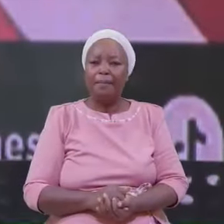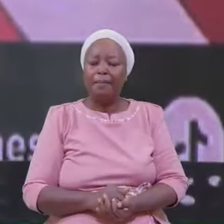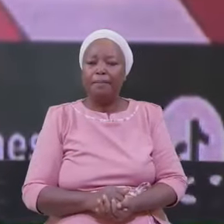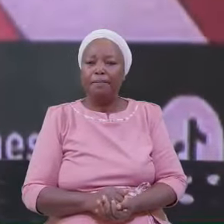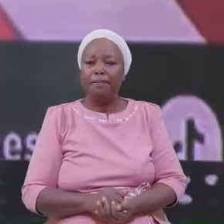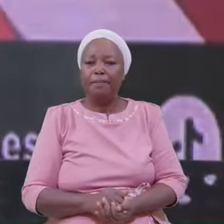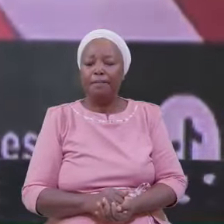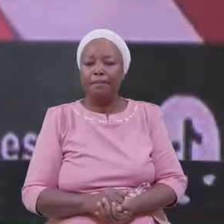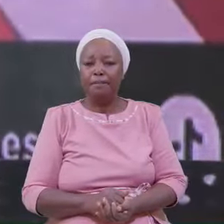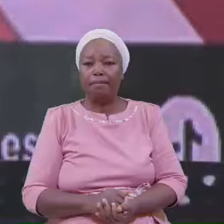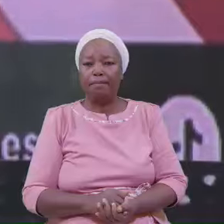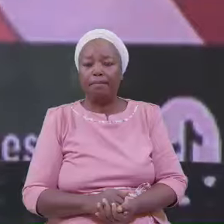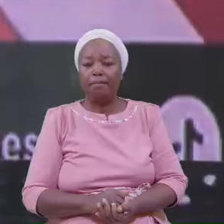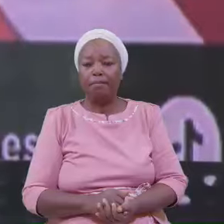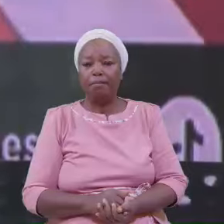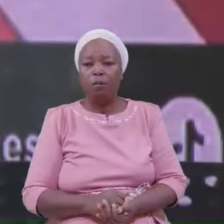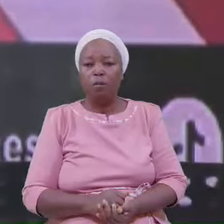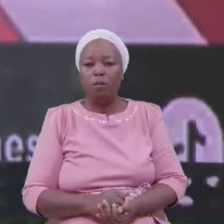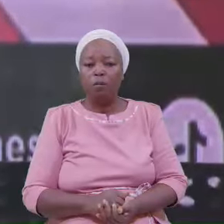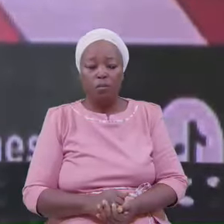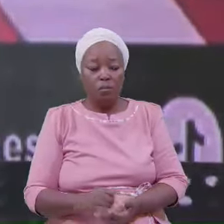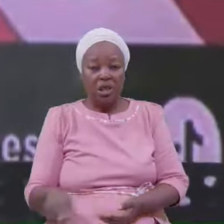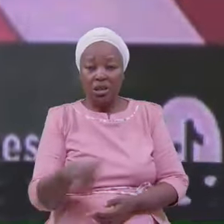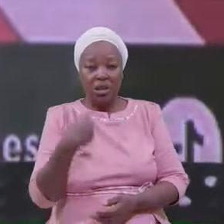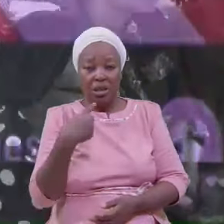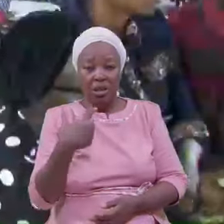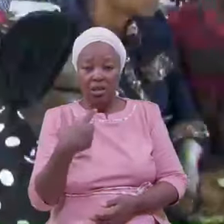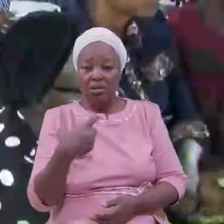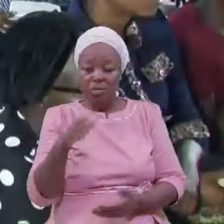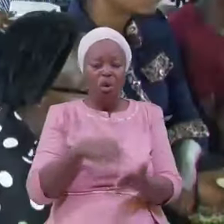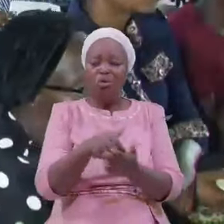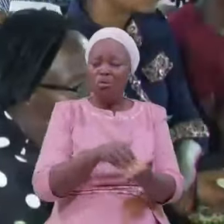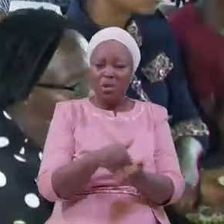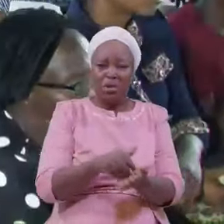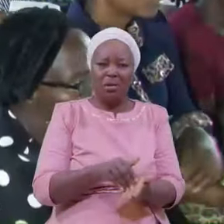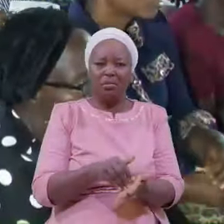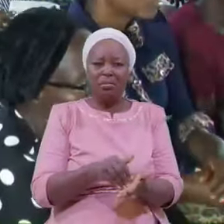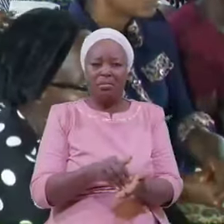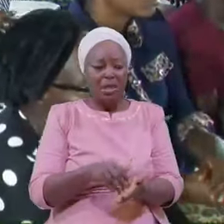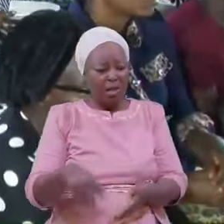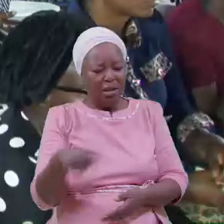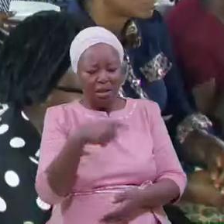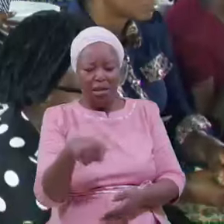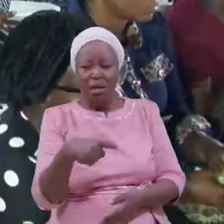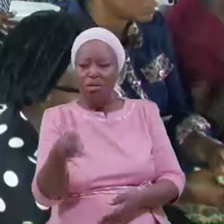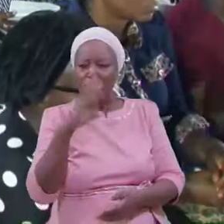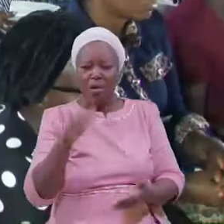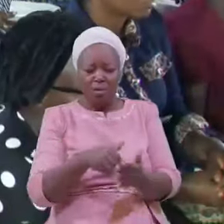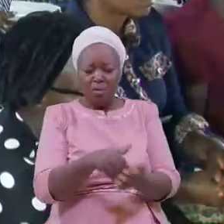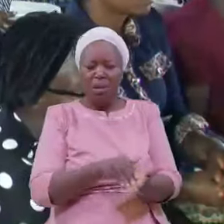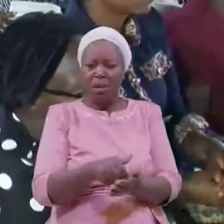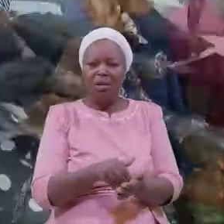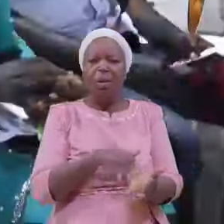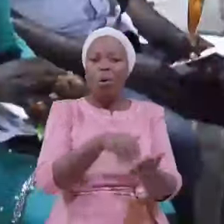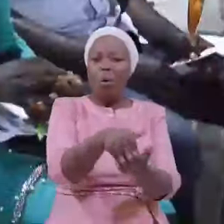mo, huwag mong tignan yan. They say you're weak. They say you're weak. Weak, not strong.